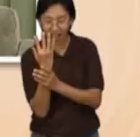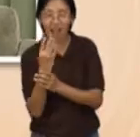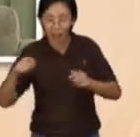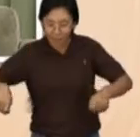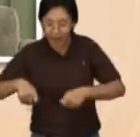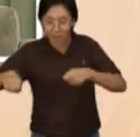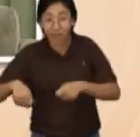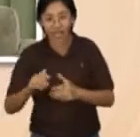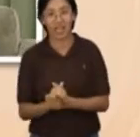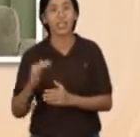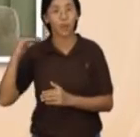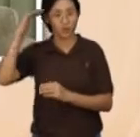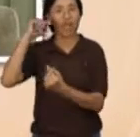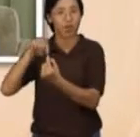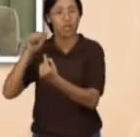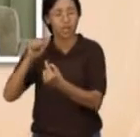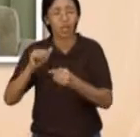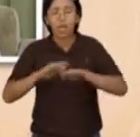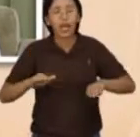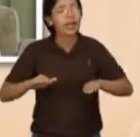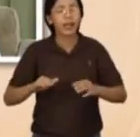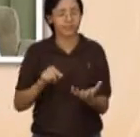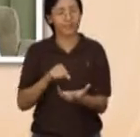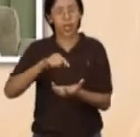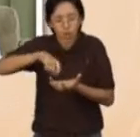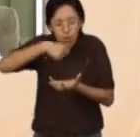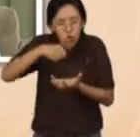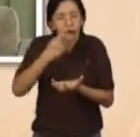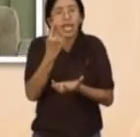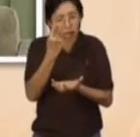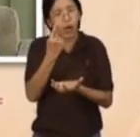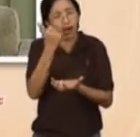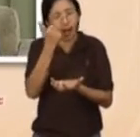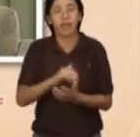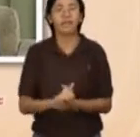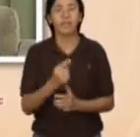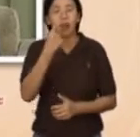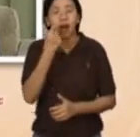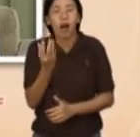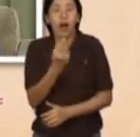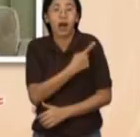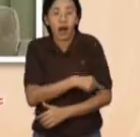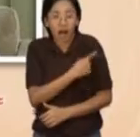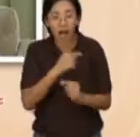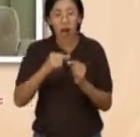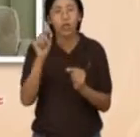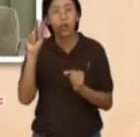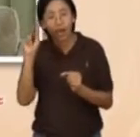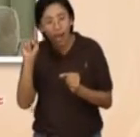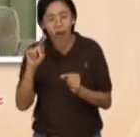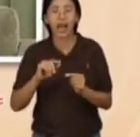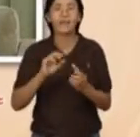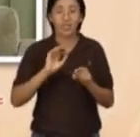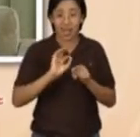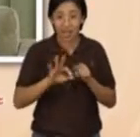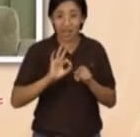ใหญ่นะคะแต่สำหรับเด็กเนี่ยคงไม่จำเป็นนะคะเพราะว่าหอมใหญ่หรือต้นหอมผักชีในแกงนี้ก็เพียงพอ